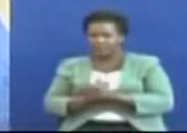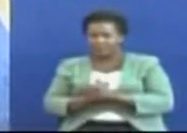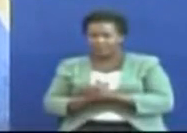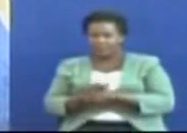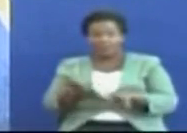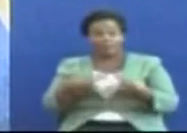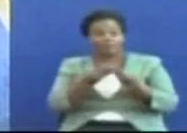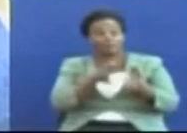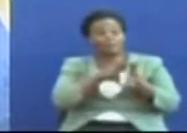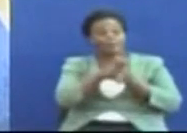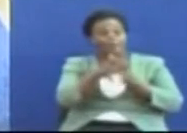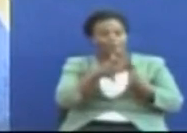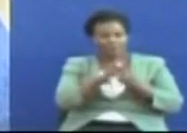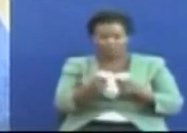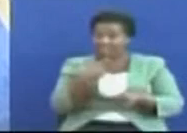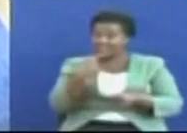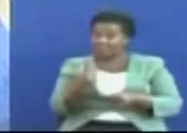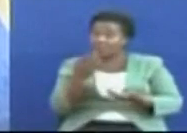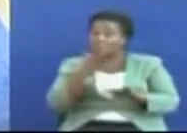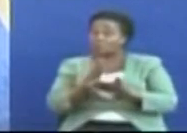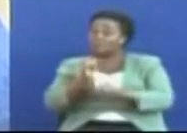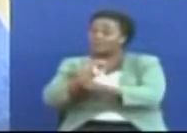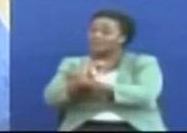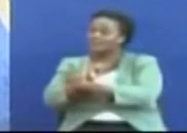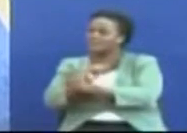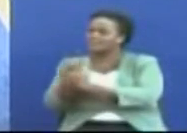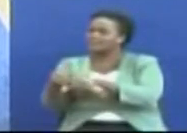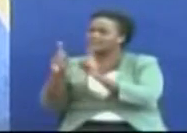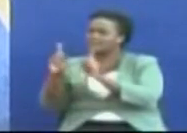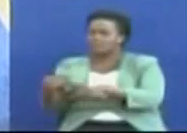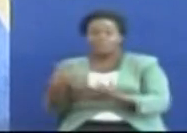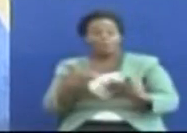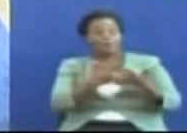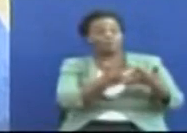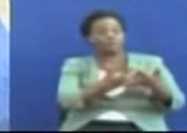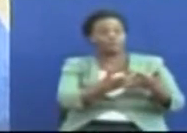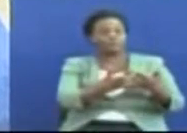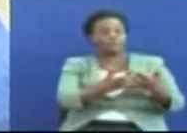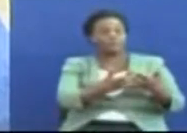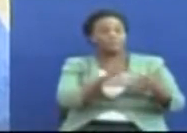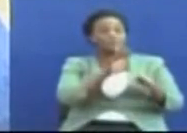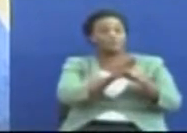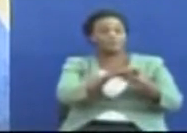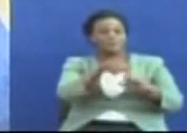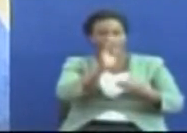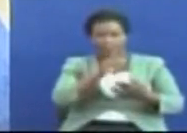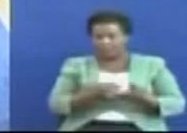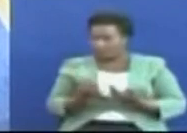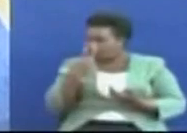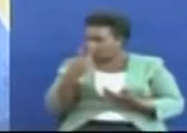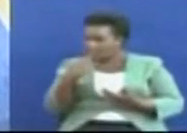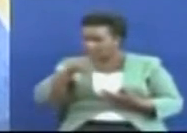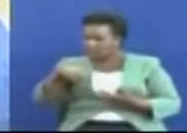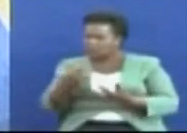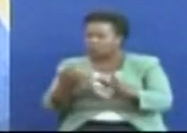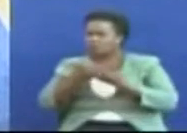magza yamei na mausu ndio wengi zaidi na ndio maana hatua zelea kukuli na